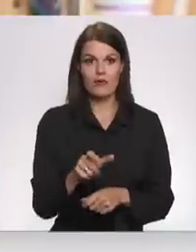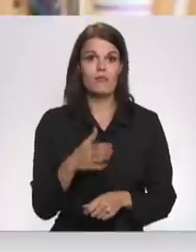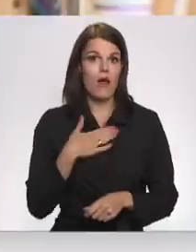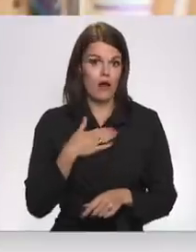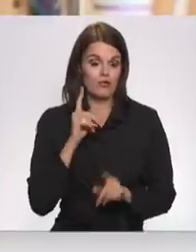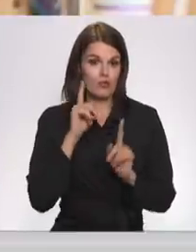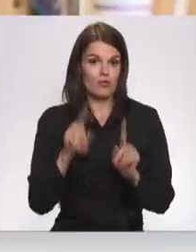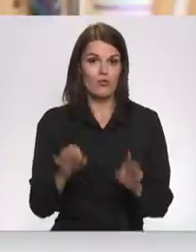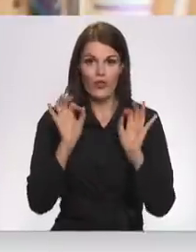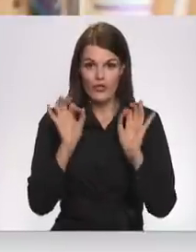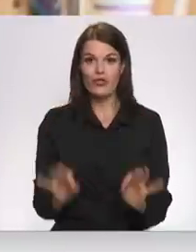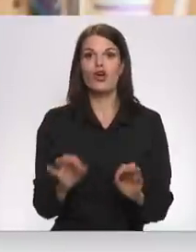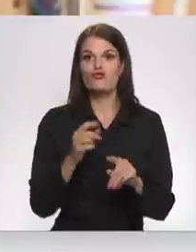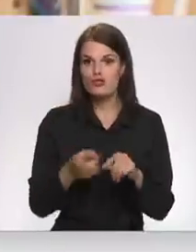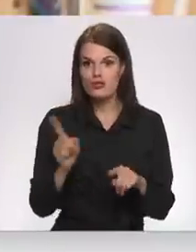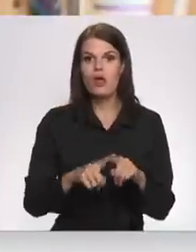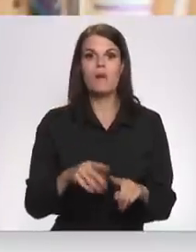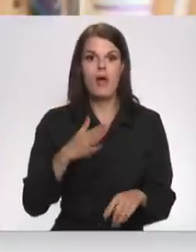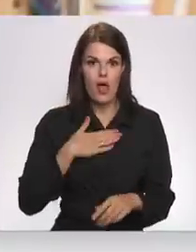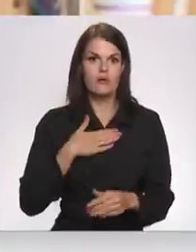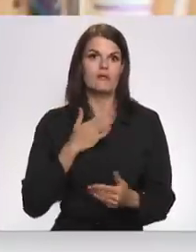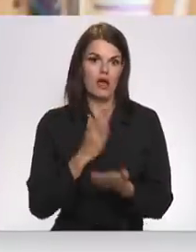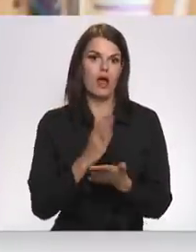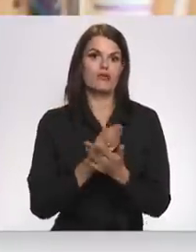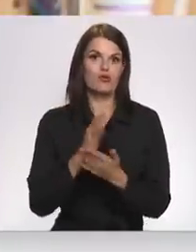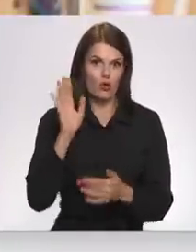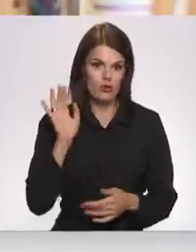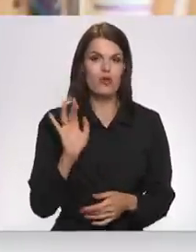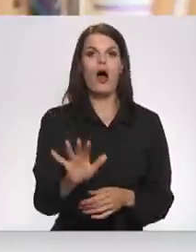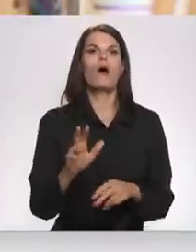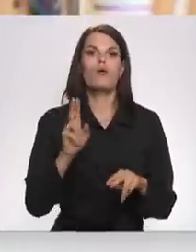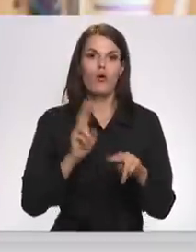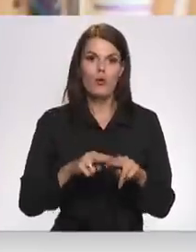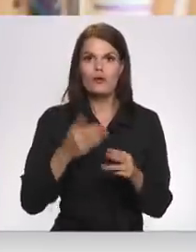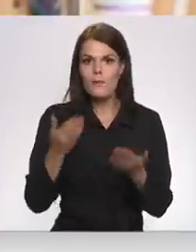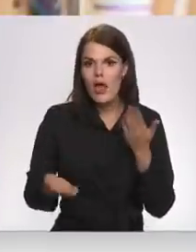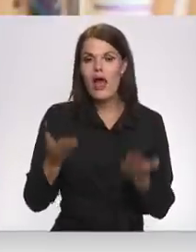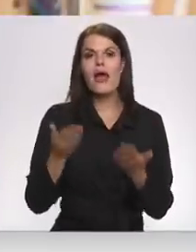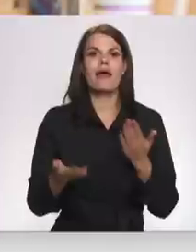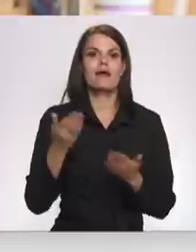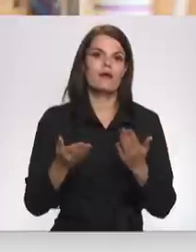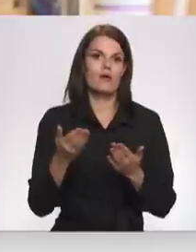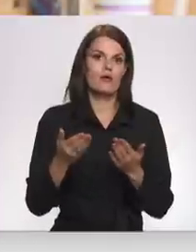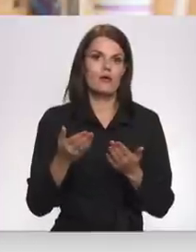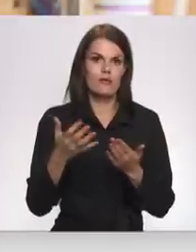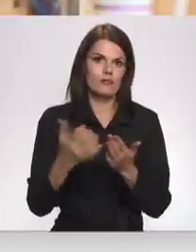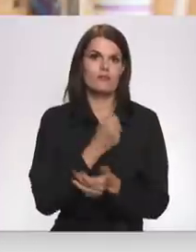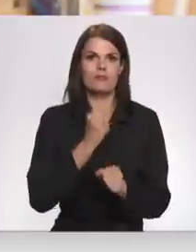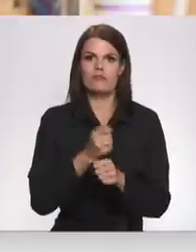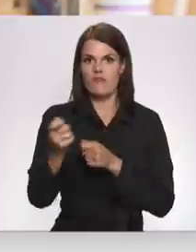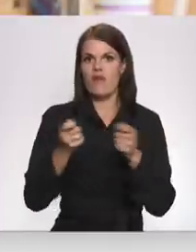nenoliedzu, jo tieši tāpēc es esmu nākusi un mēģinu pretendēt uz